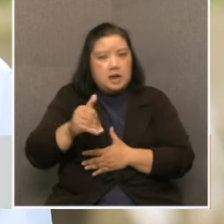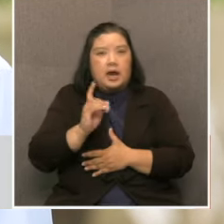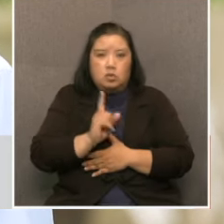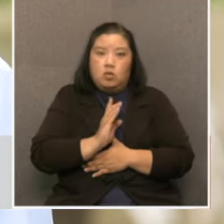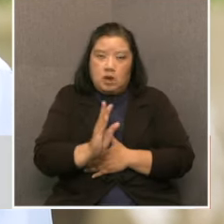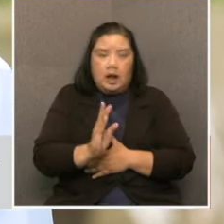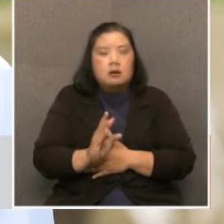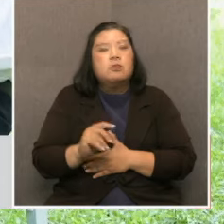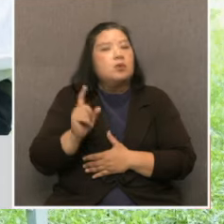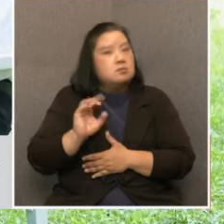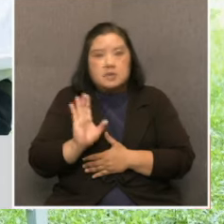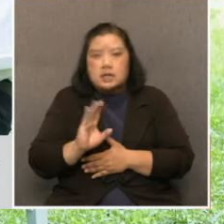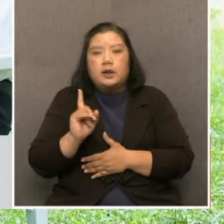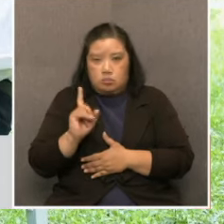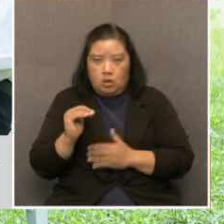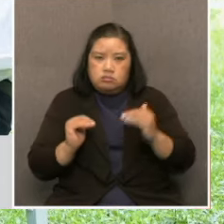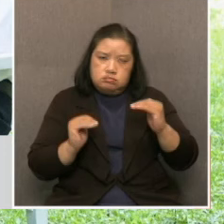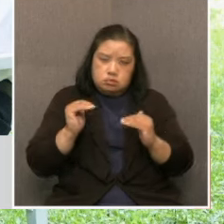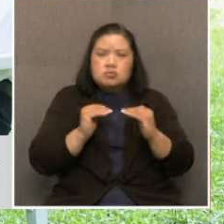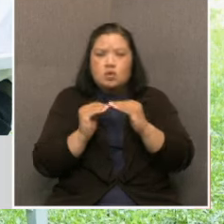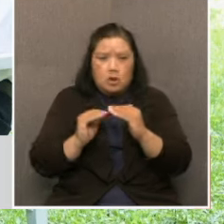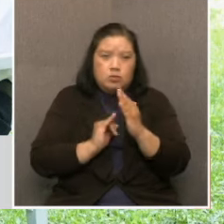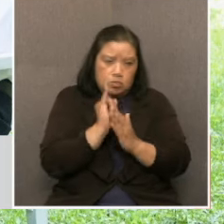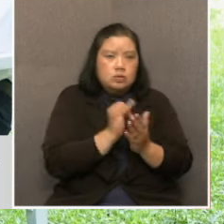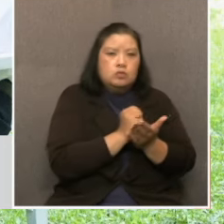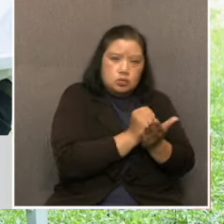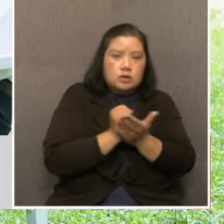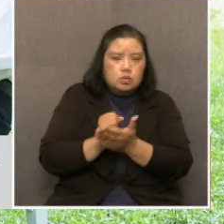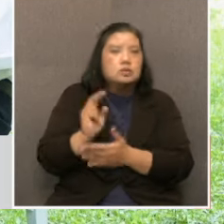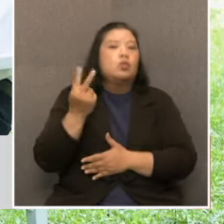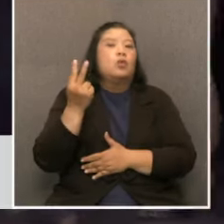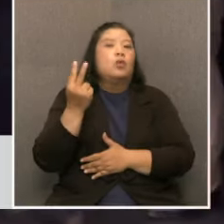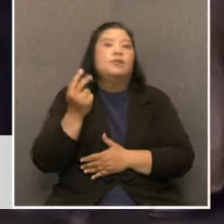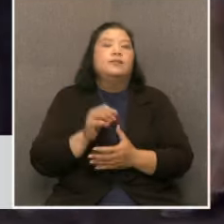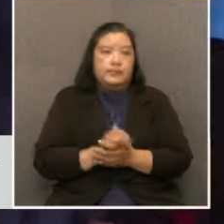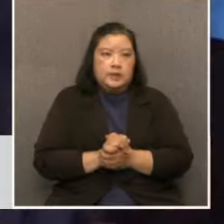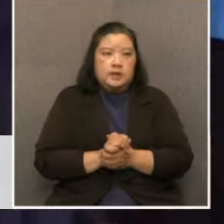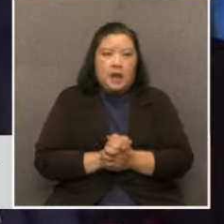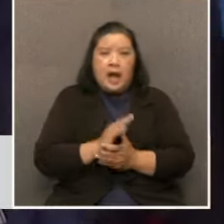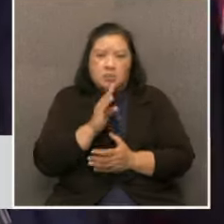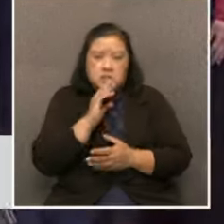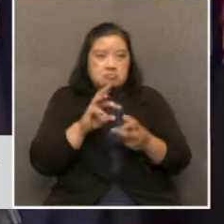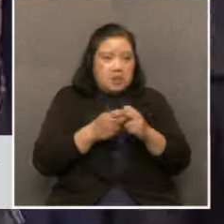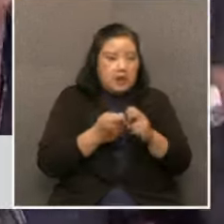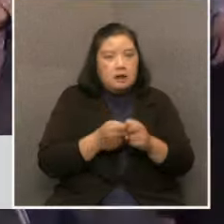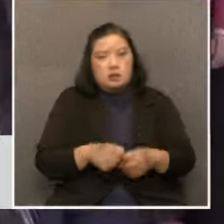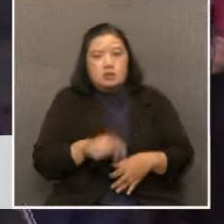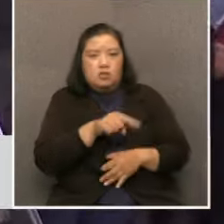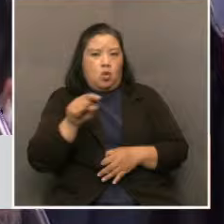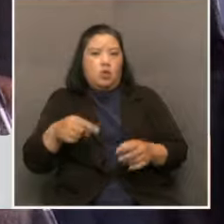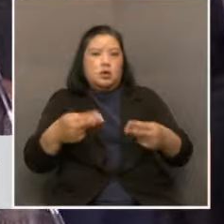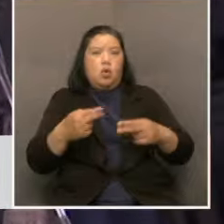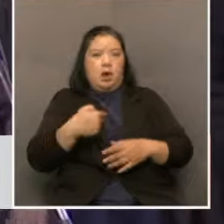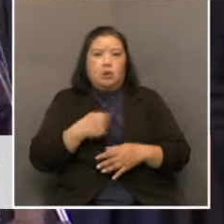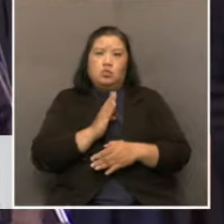ที่สุดทำให้เราปลอดภัย ในยุคปัจจุบันเนี่ยเมืองไทยเราเนี่ยถ้าเกิดว่าเป็นสเกลเราอาจจะไม่สามารถอยู่ตรงกลางแล้วปลอดภัยได้เต็มที